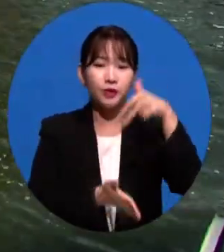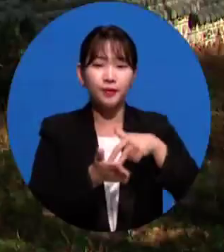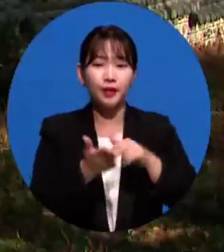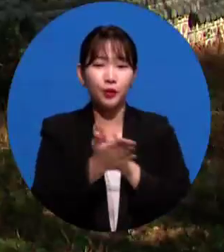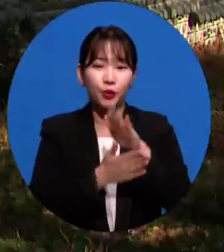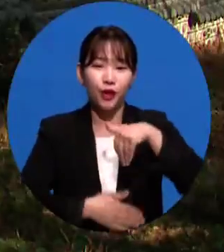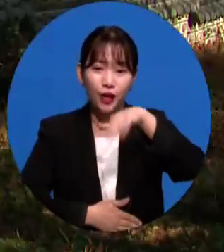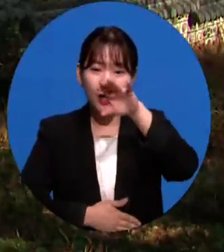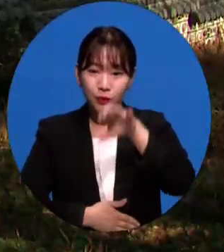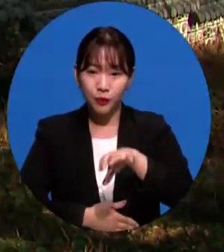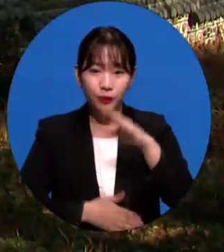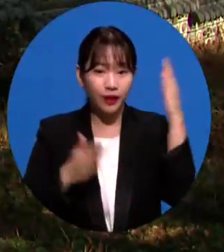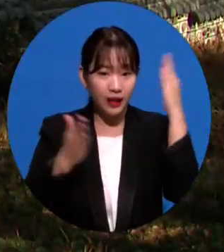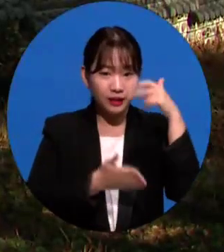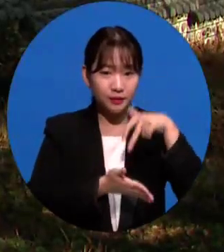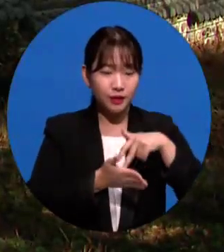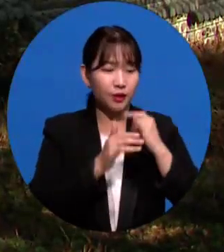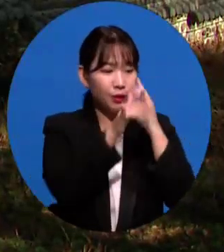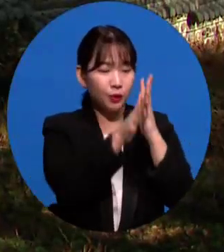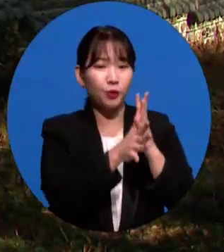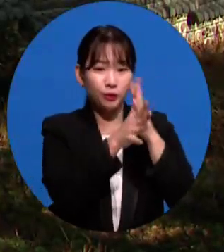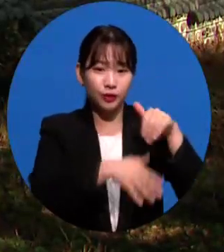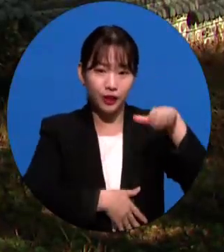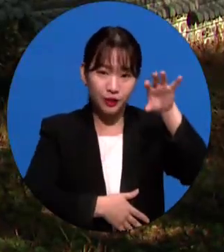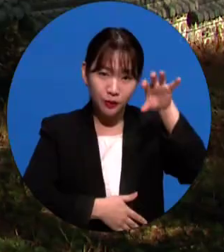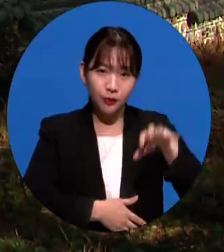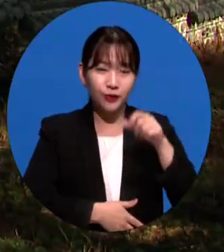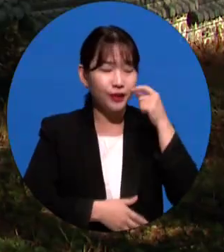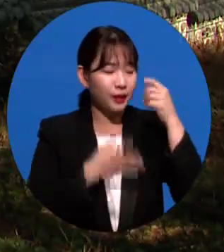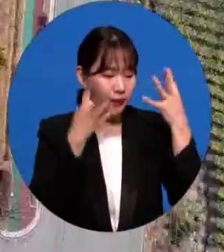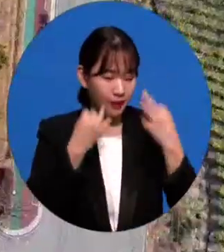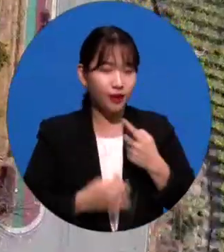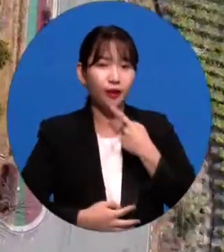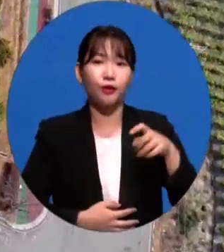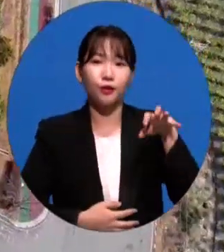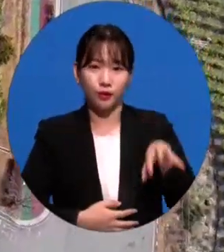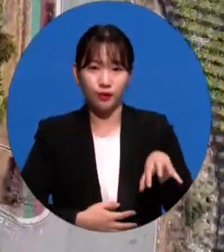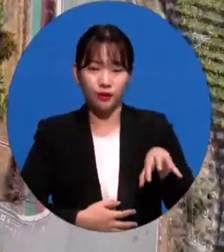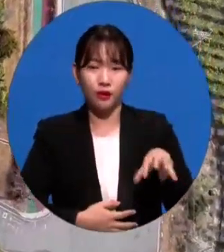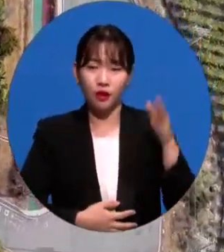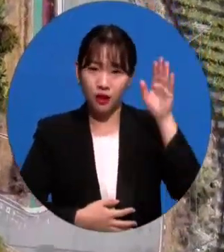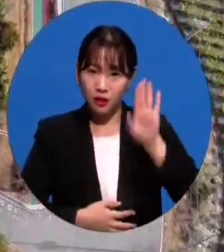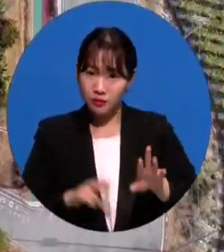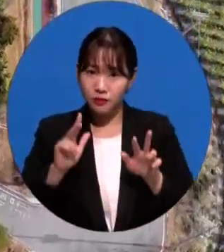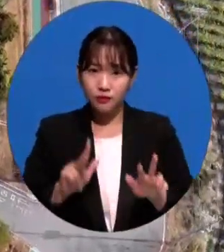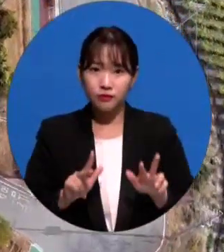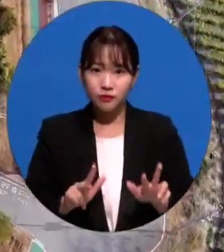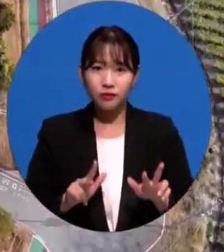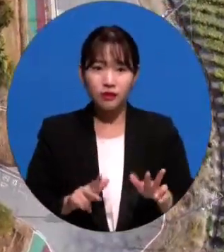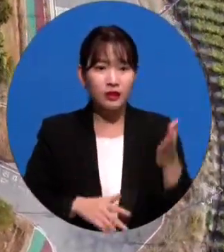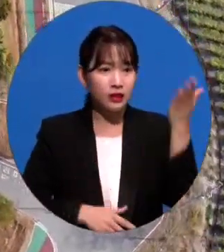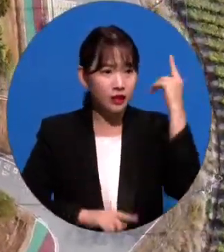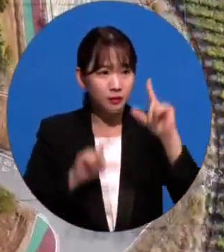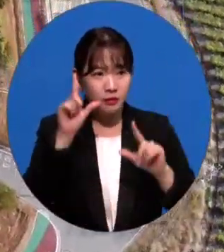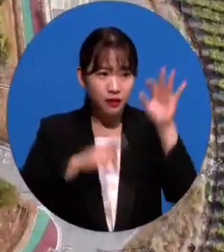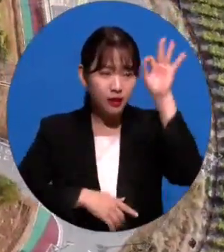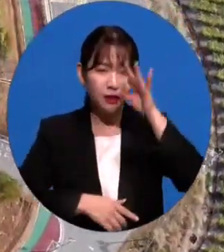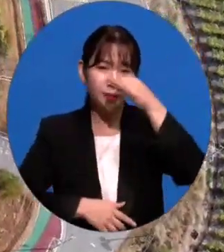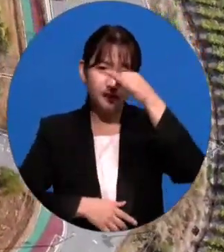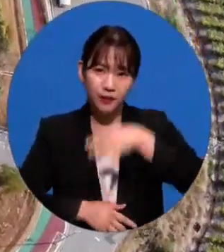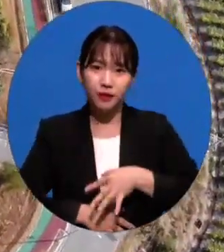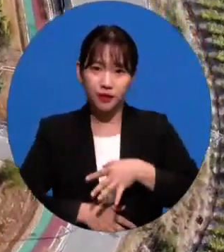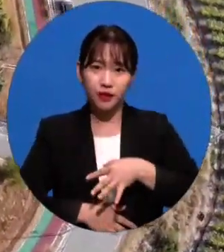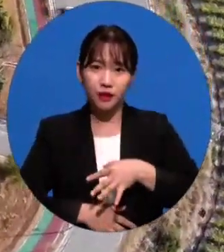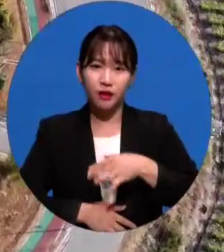유원지로 학생들에는 소풍 장소로 인기를 끌었던 곳입니다 그러나 지금은 예전 모습을 찾기